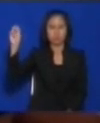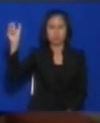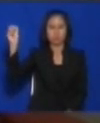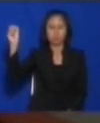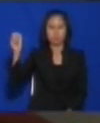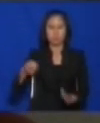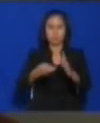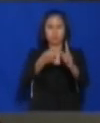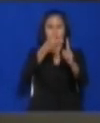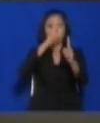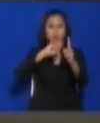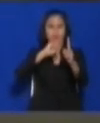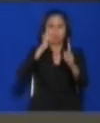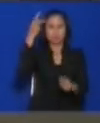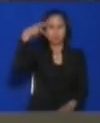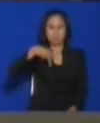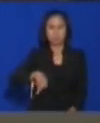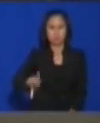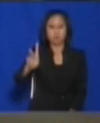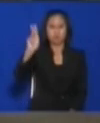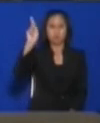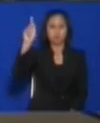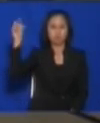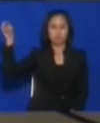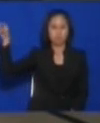Partai Golkar Partai Hanura